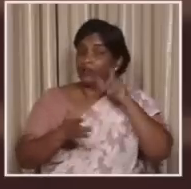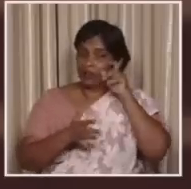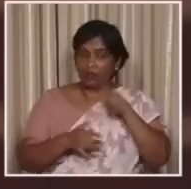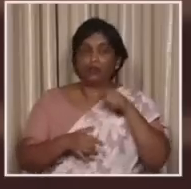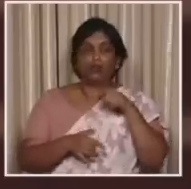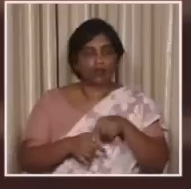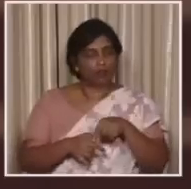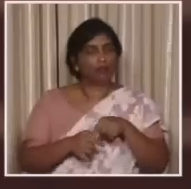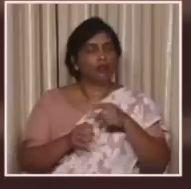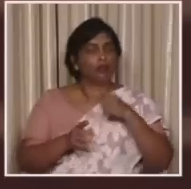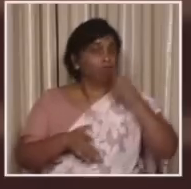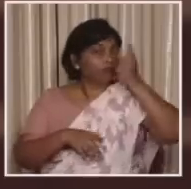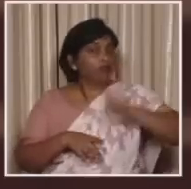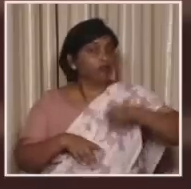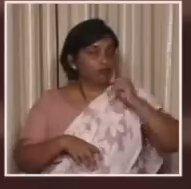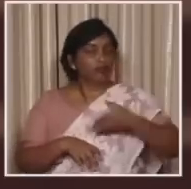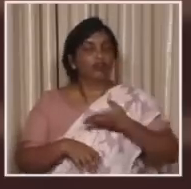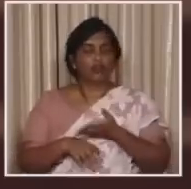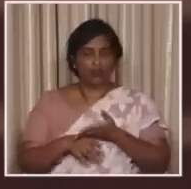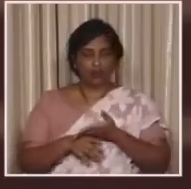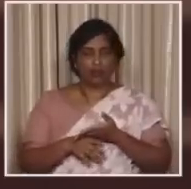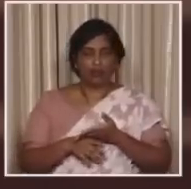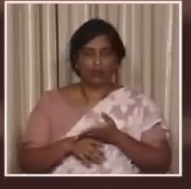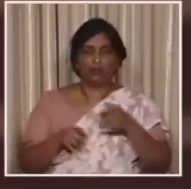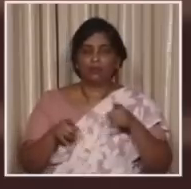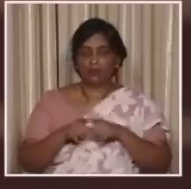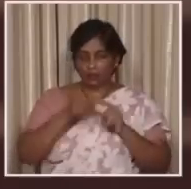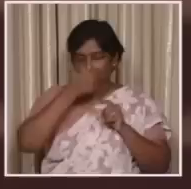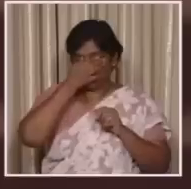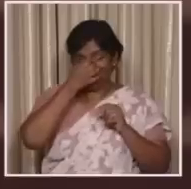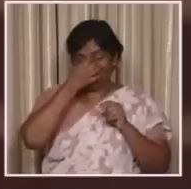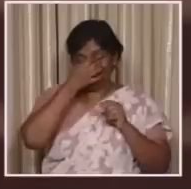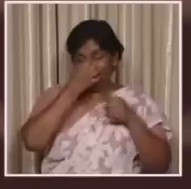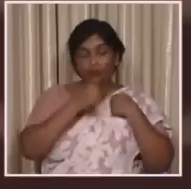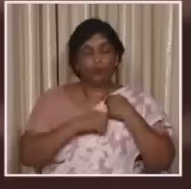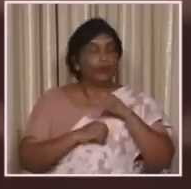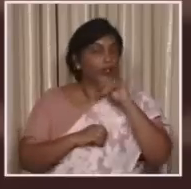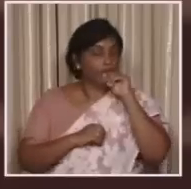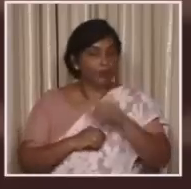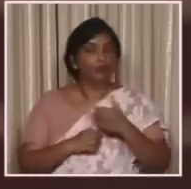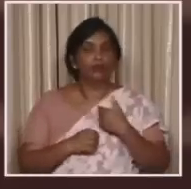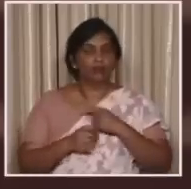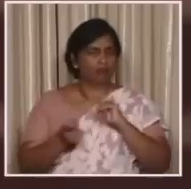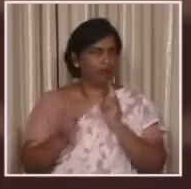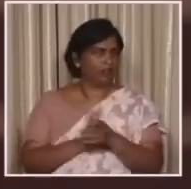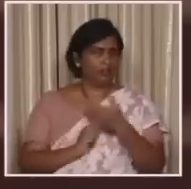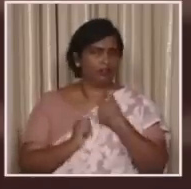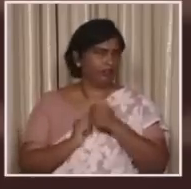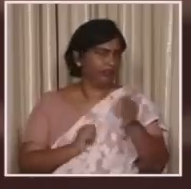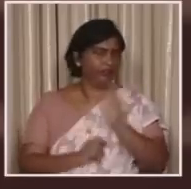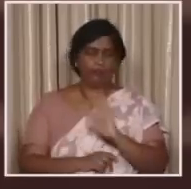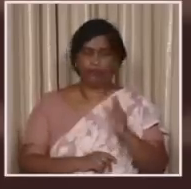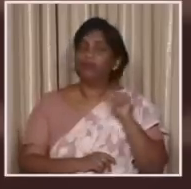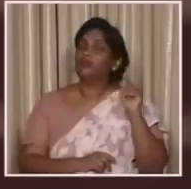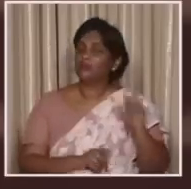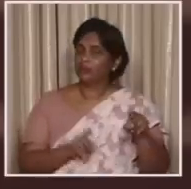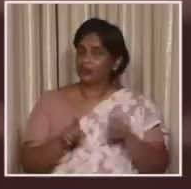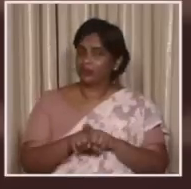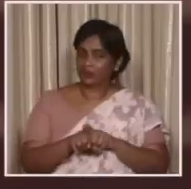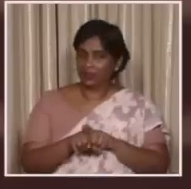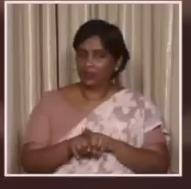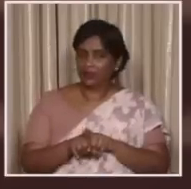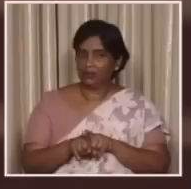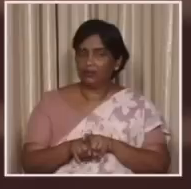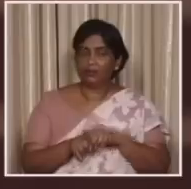මේක තියෙනවා අපේ නිර්දේශ මොනවද කියලා. ඒ නිසා අපි කිසිම දවසක මේ වහංගන්න කටයුතු කරේ නෑ. ඒ වගේම